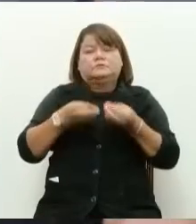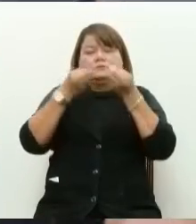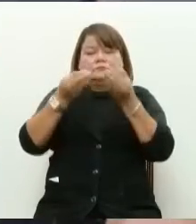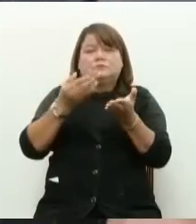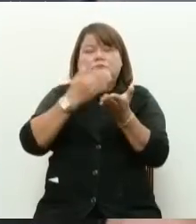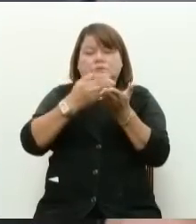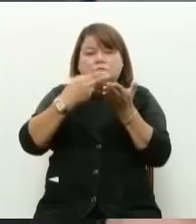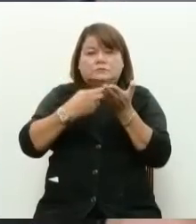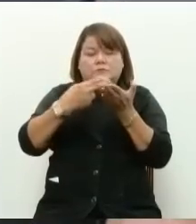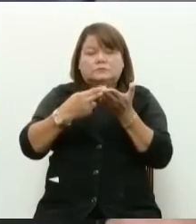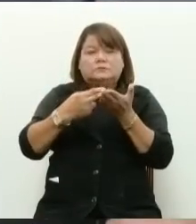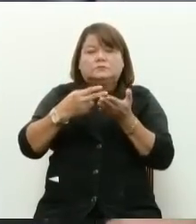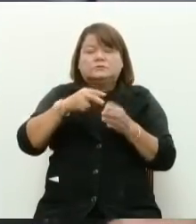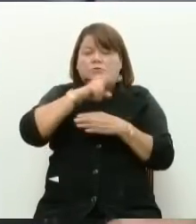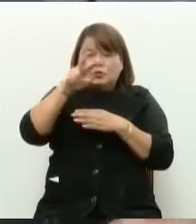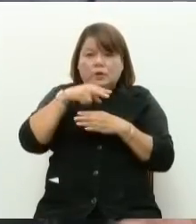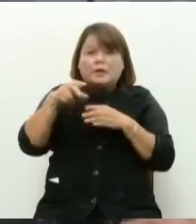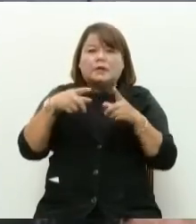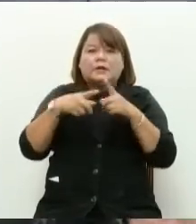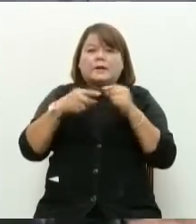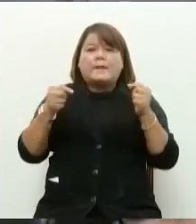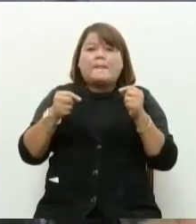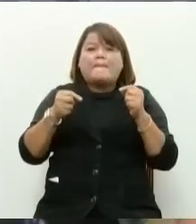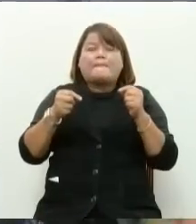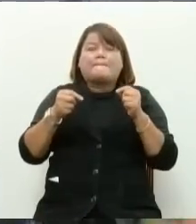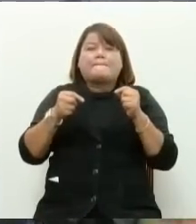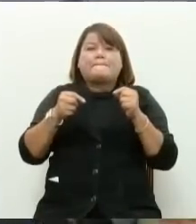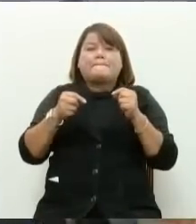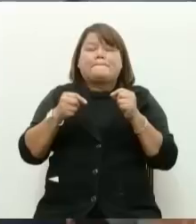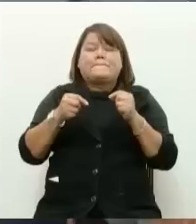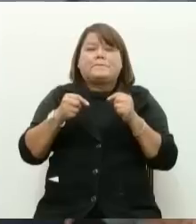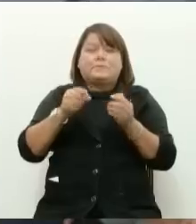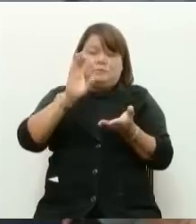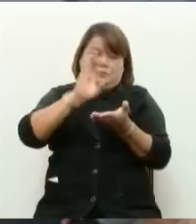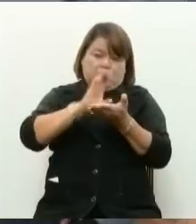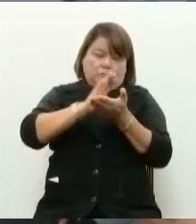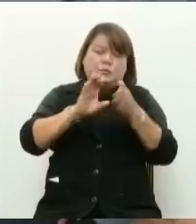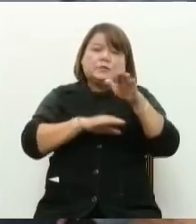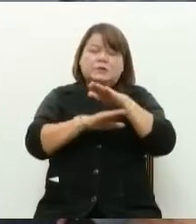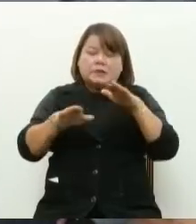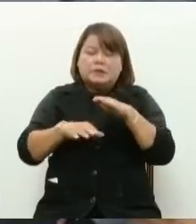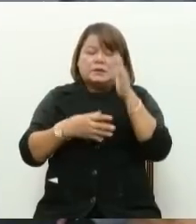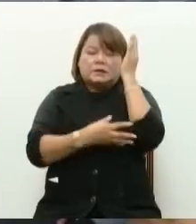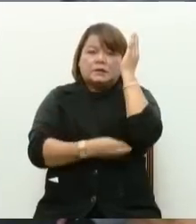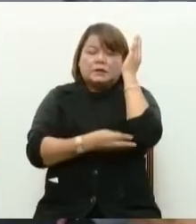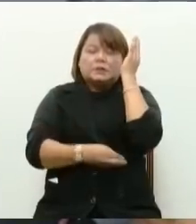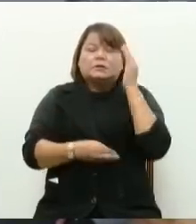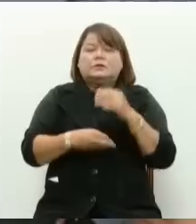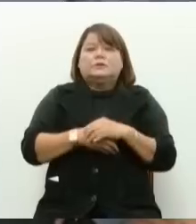ดูแลนะครับไม่ว่าจะเป็นเรื่องของทุนปัจจัยพื้นฐานนักเรียนยากจนนะครับแล้ว